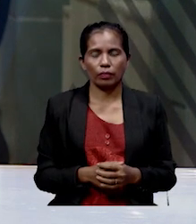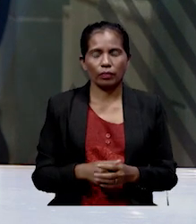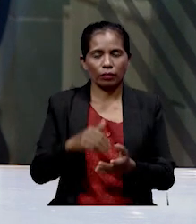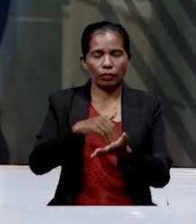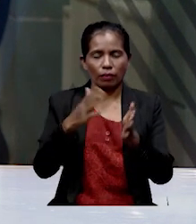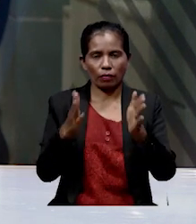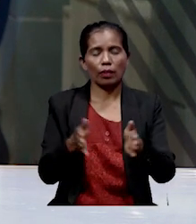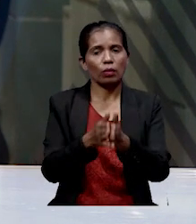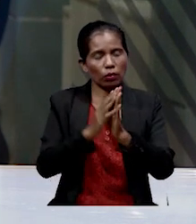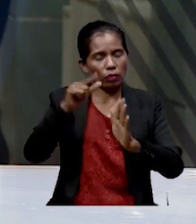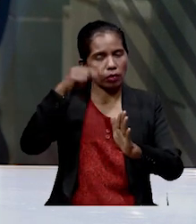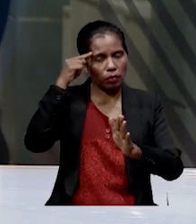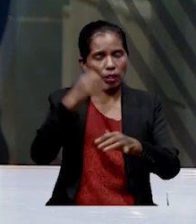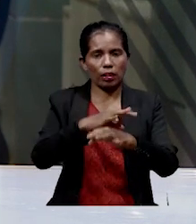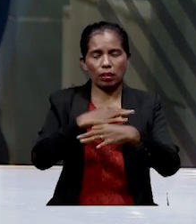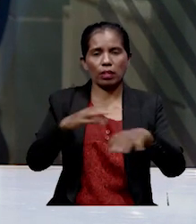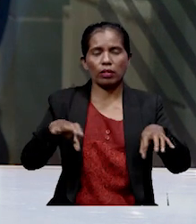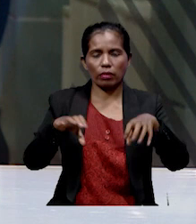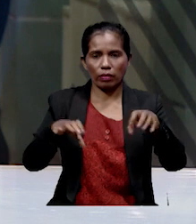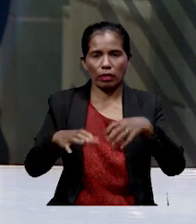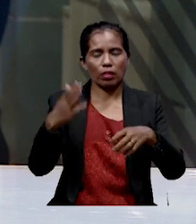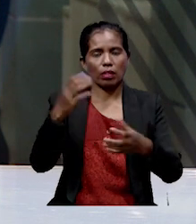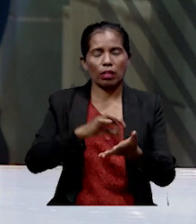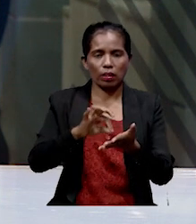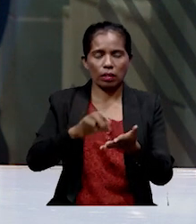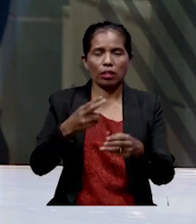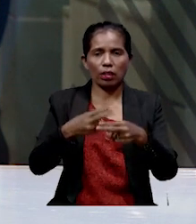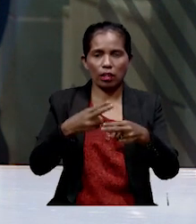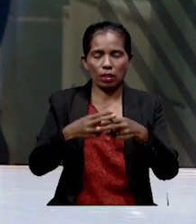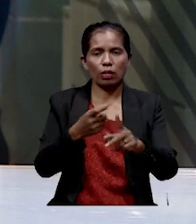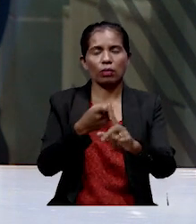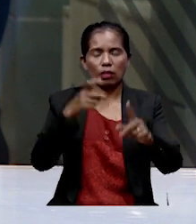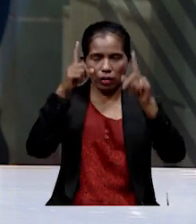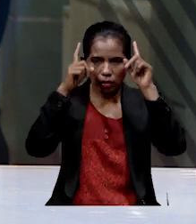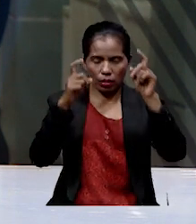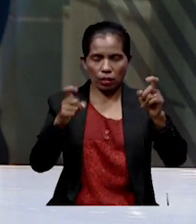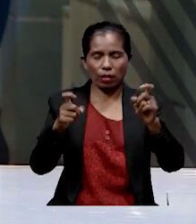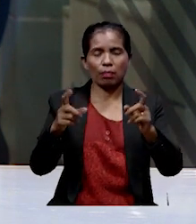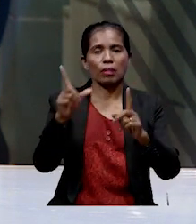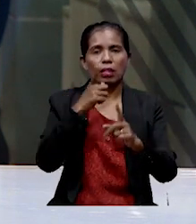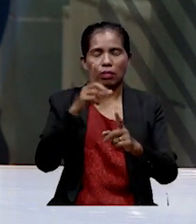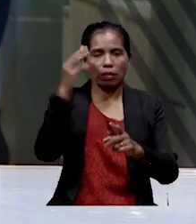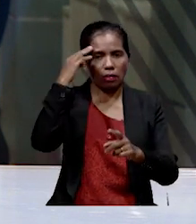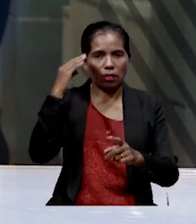Estudante será o governo há de sistema atendimento resiste na aran tu exame lian Coreia.